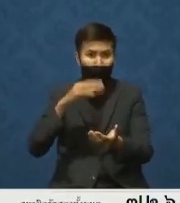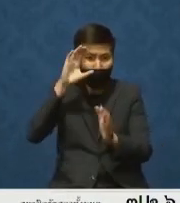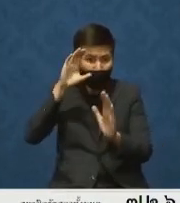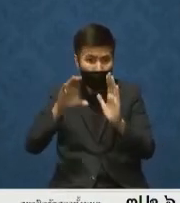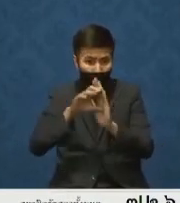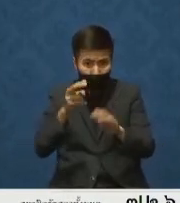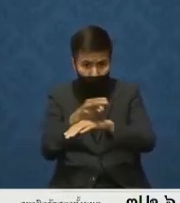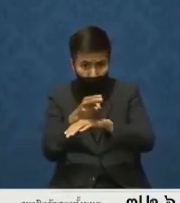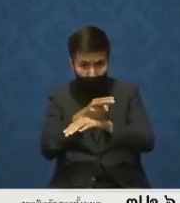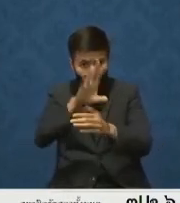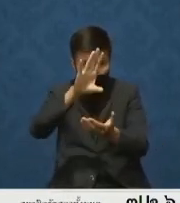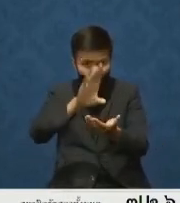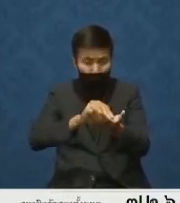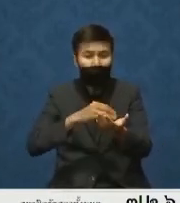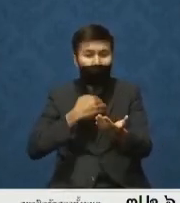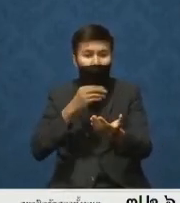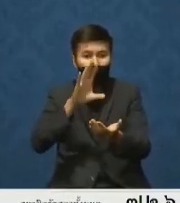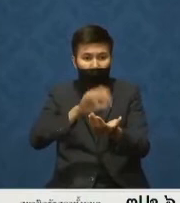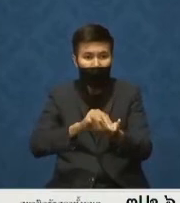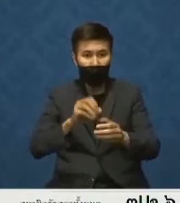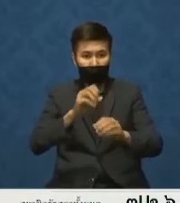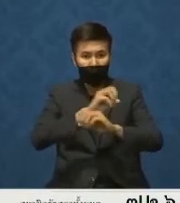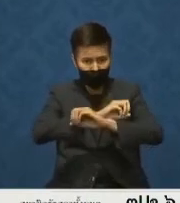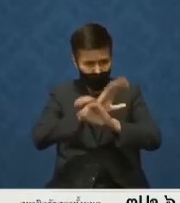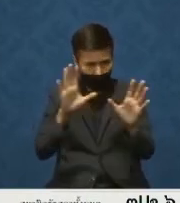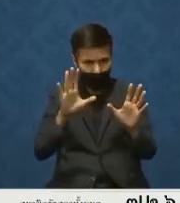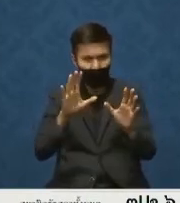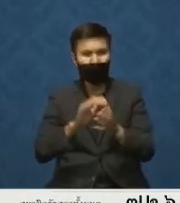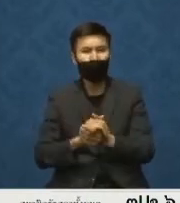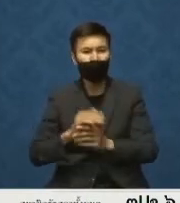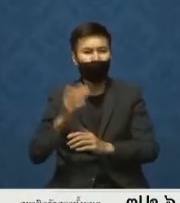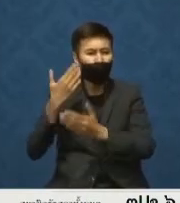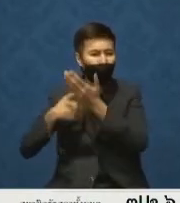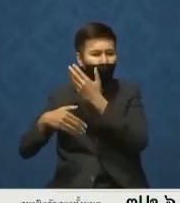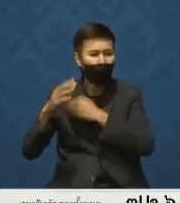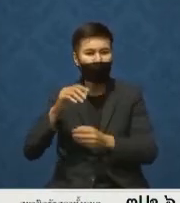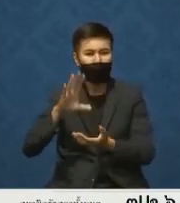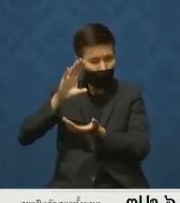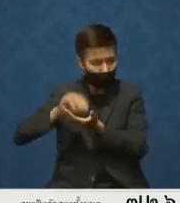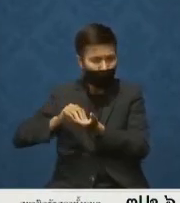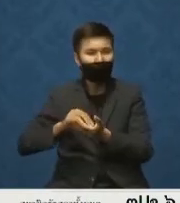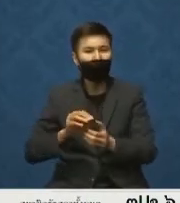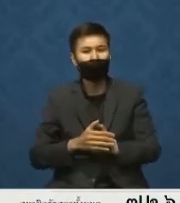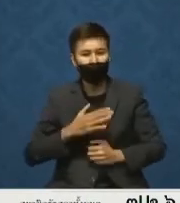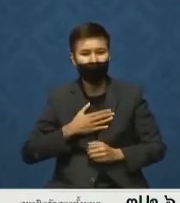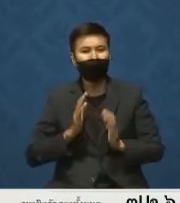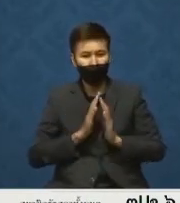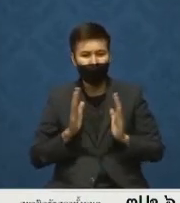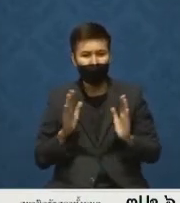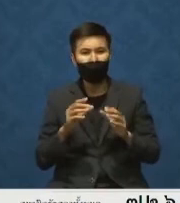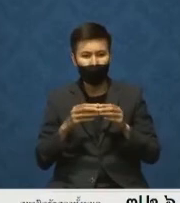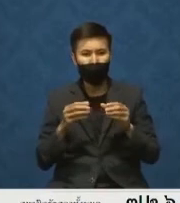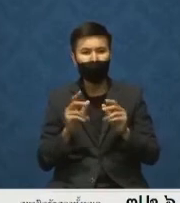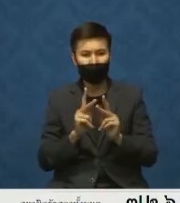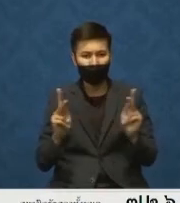ผมคิดวาการนบคะแนน จะปลกสายมากที่สุดในประวัิศาต์เพราฉะั้น ในการหาหือใชนของกรรมฐษการผมต้องกลบขบคุณ